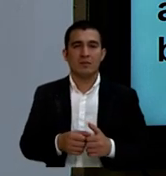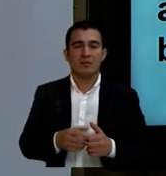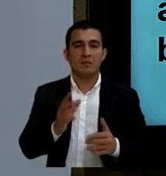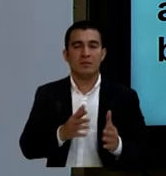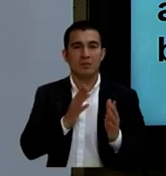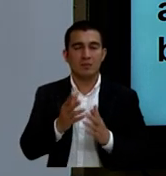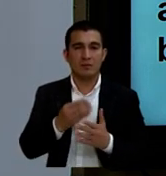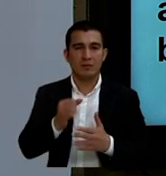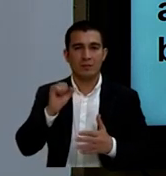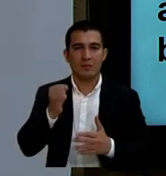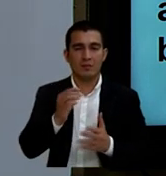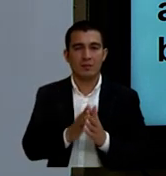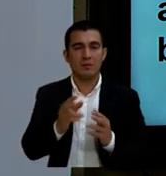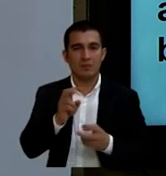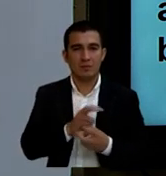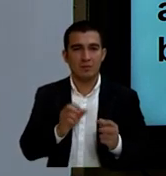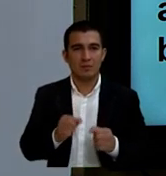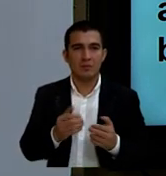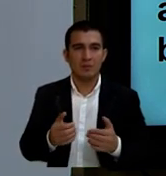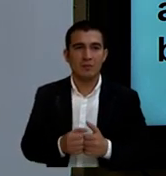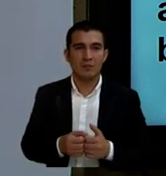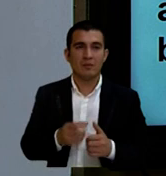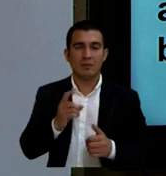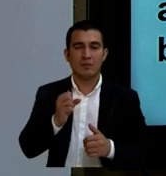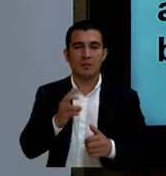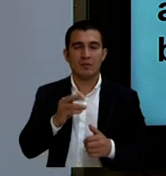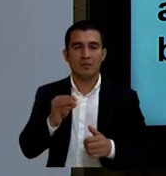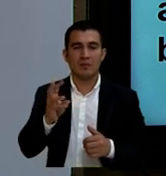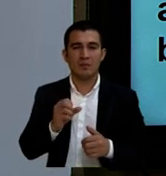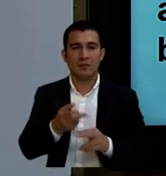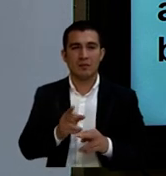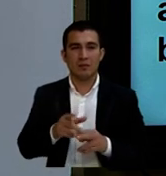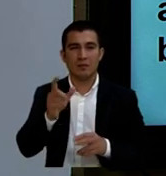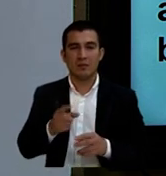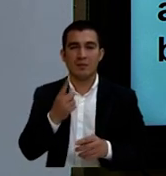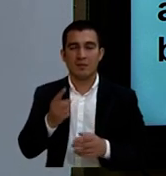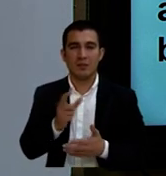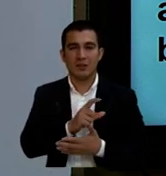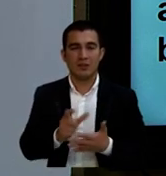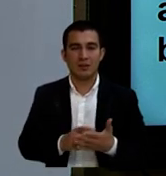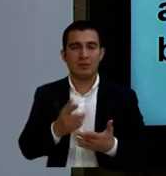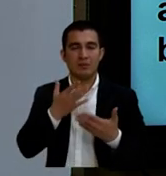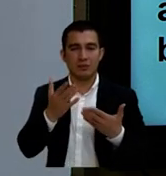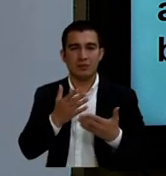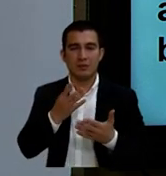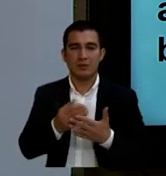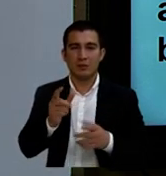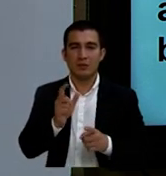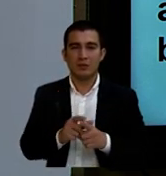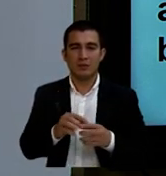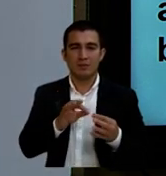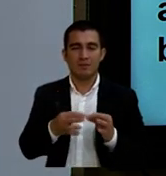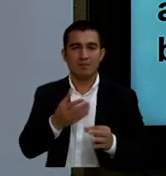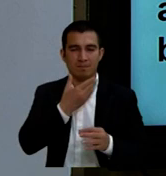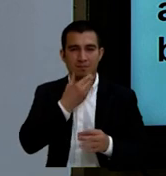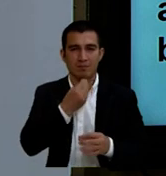Badiiy asarlardan topishga harakat qiling. Halima Xudoyberdiyeva ijodidan bitta she'r yodlang. Nutq texnikasiga amal qilib,